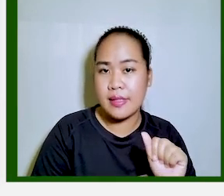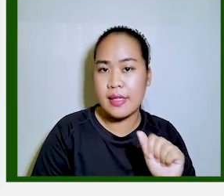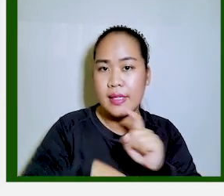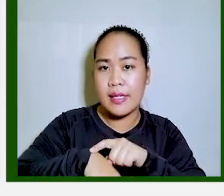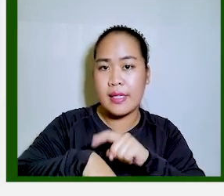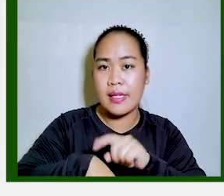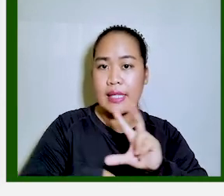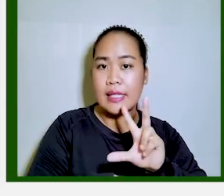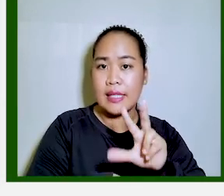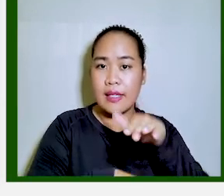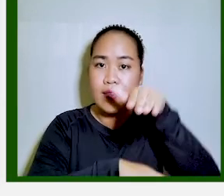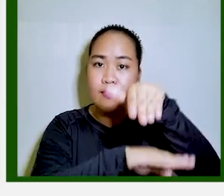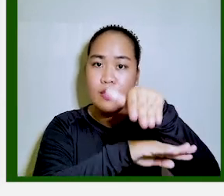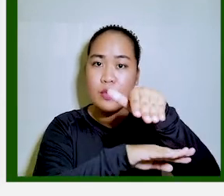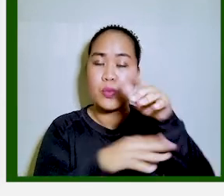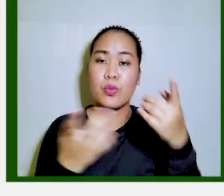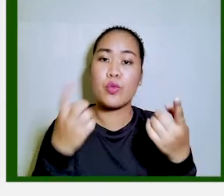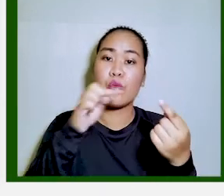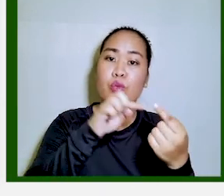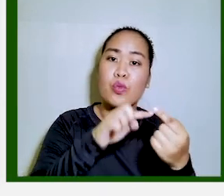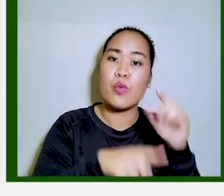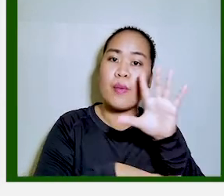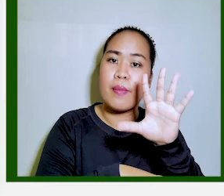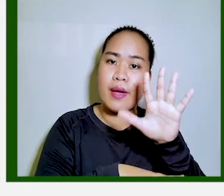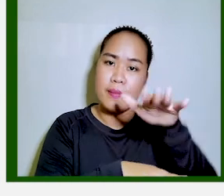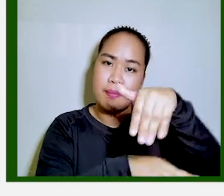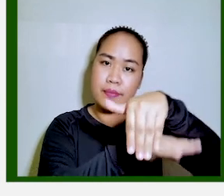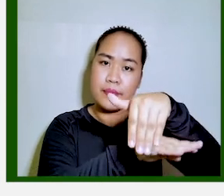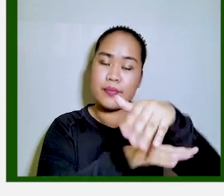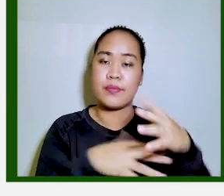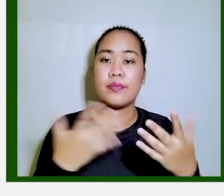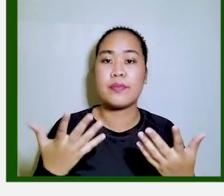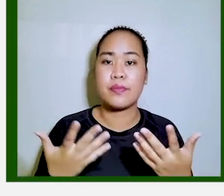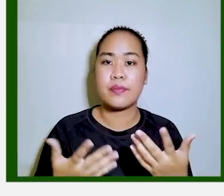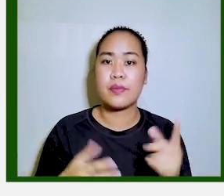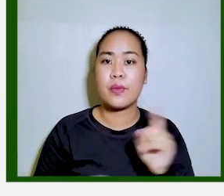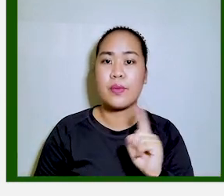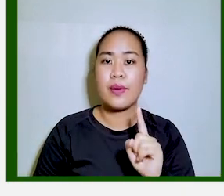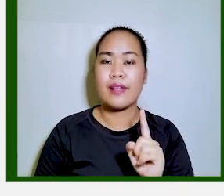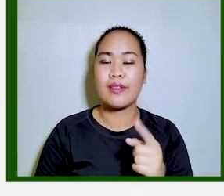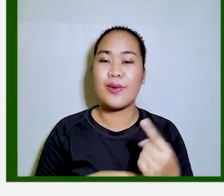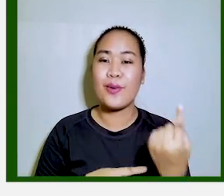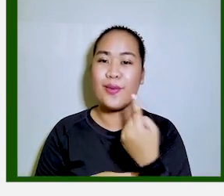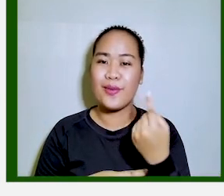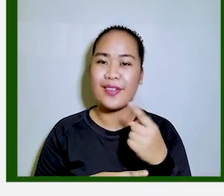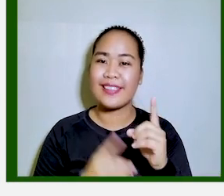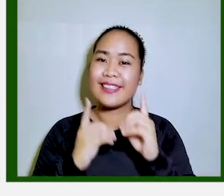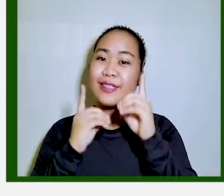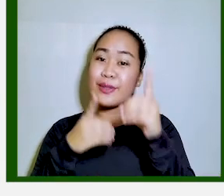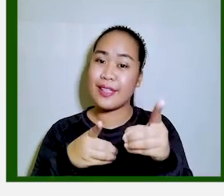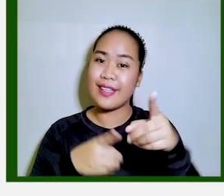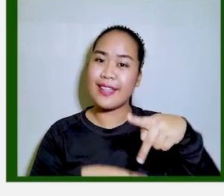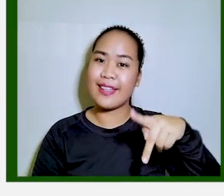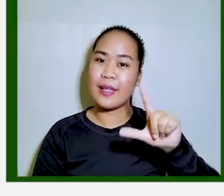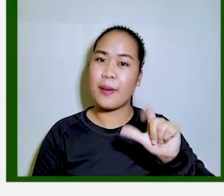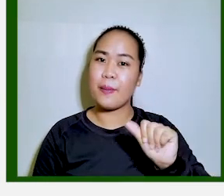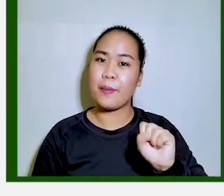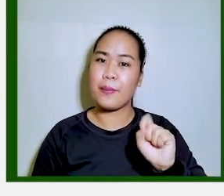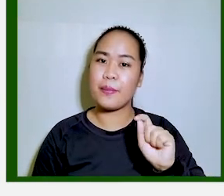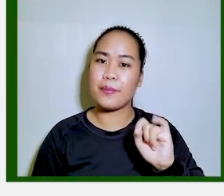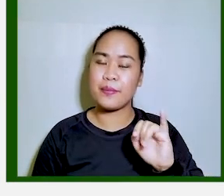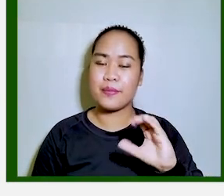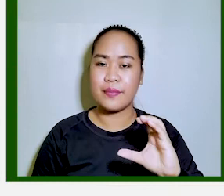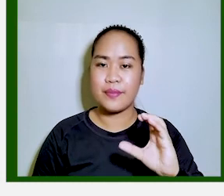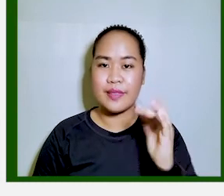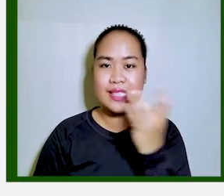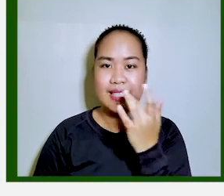mga magdo-donate po ulit ng mga plastic, no? Hindi tao, ha? Yung plastic talaga, ha?